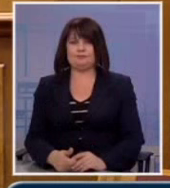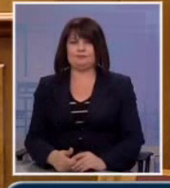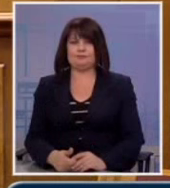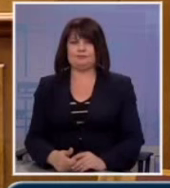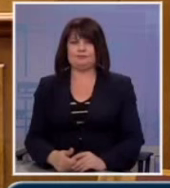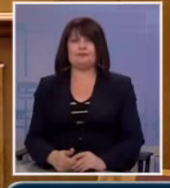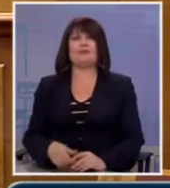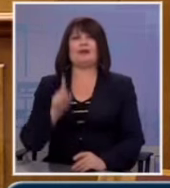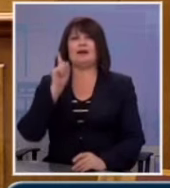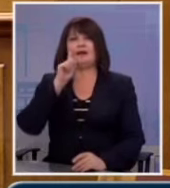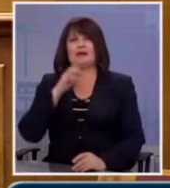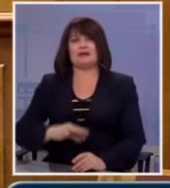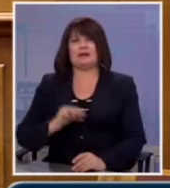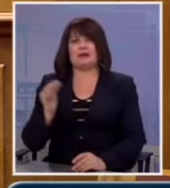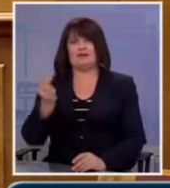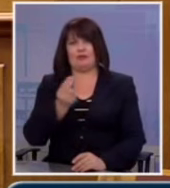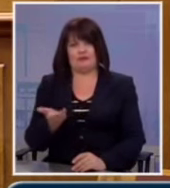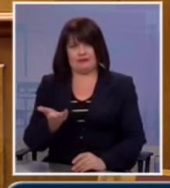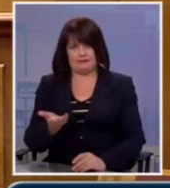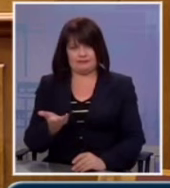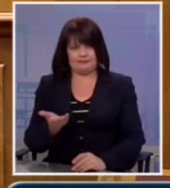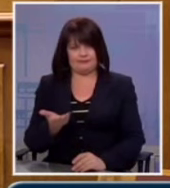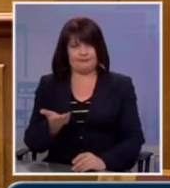Κυρίες και κύριοι συνάδελφοι,